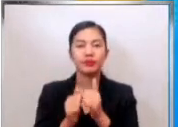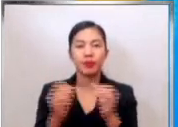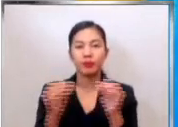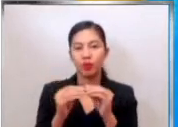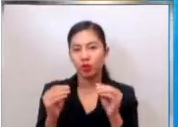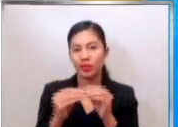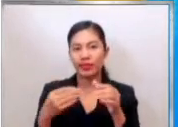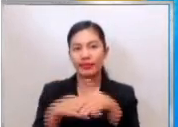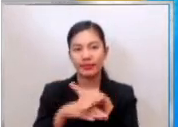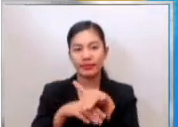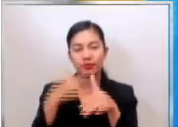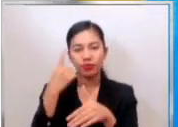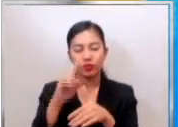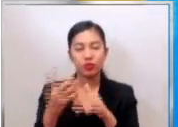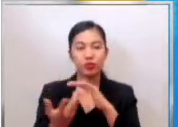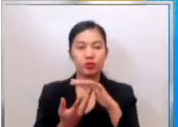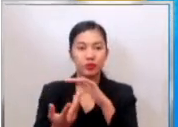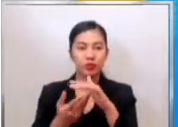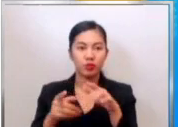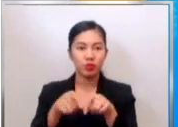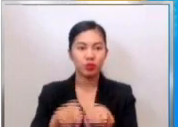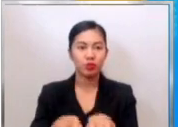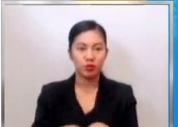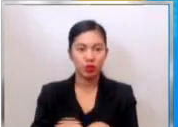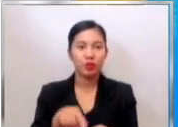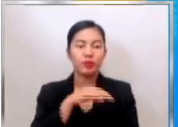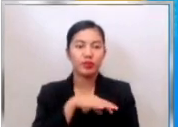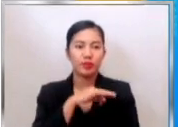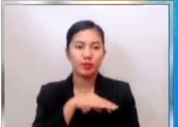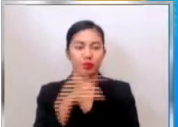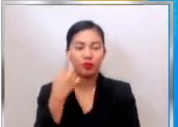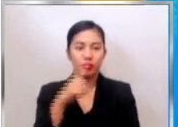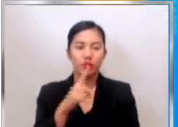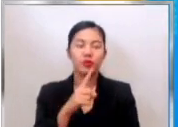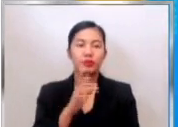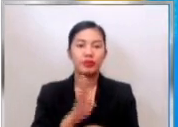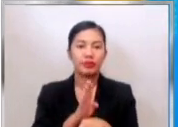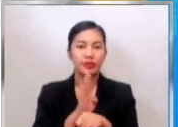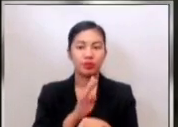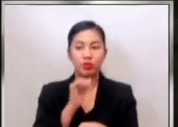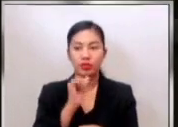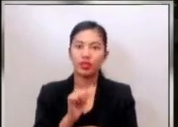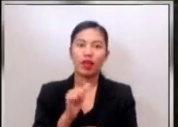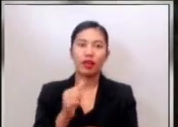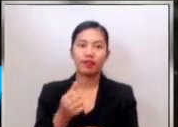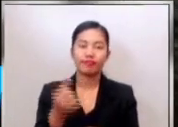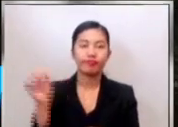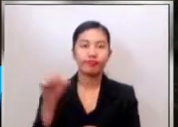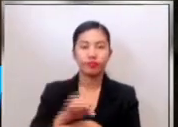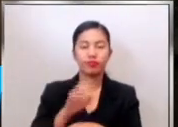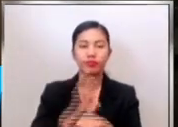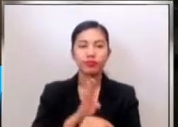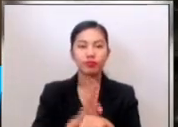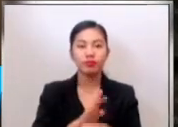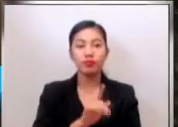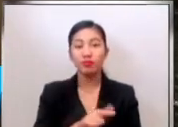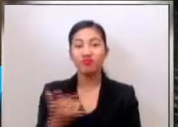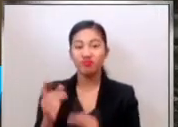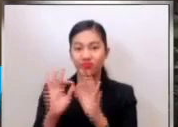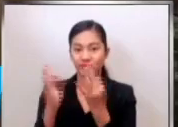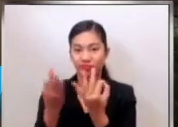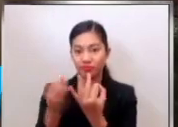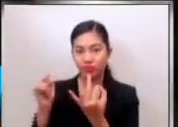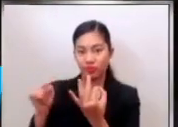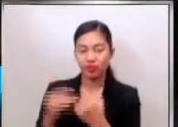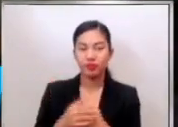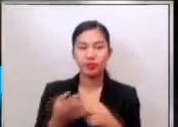consumers. At the same time, beneficial din naman sa negosyo na hindi sila to the point na malulugi. Ang pamilya ni Josephine, tumaas man ang presyo ng